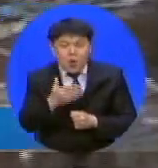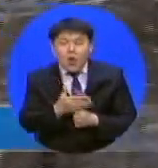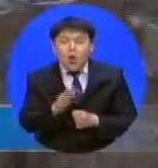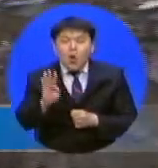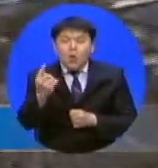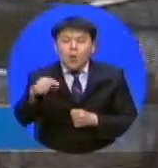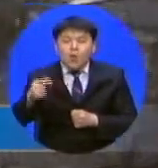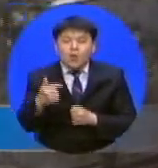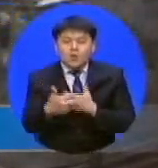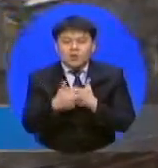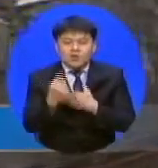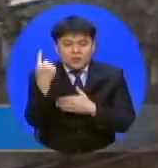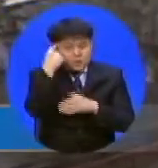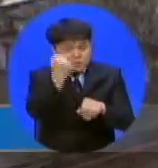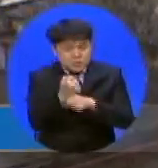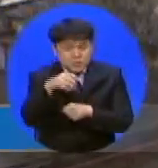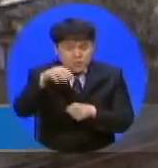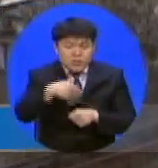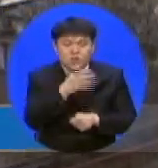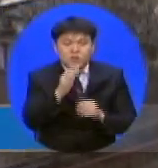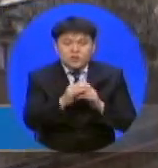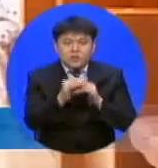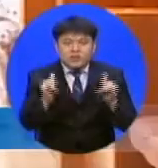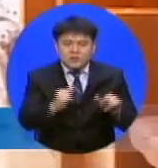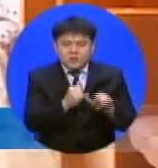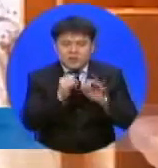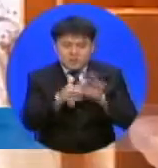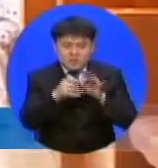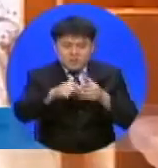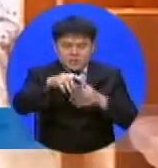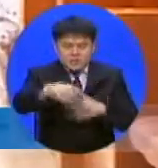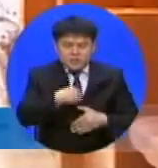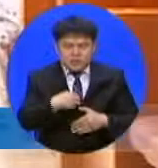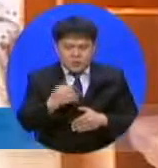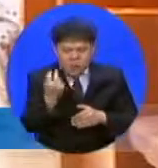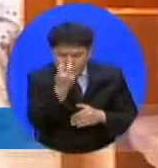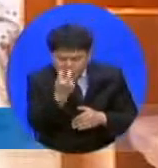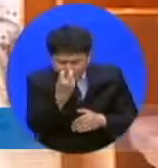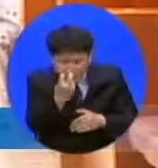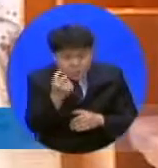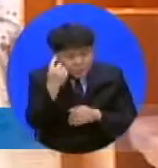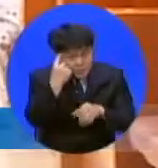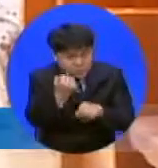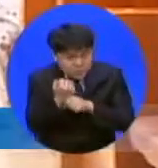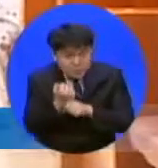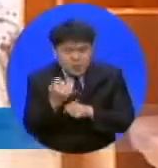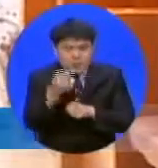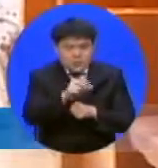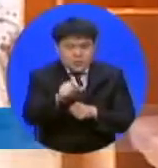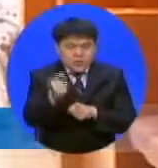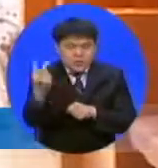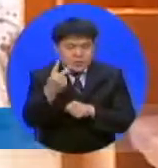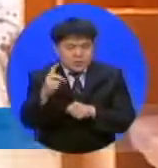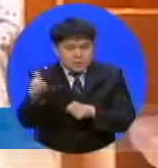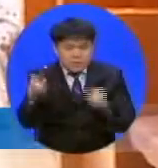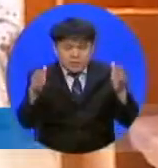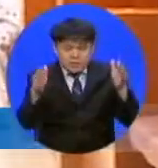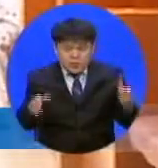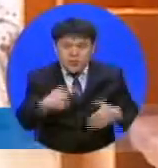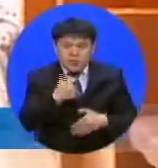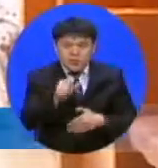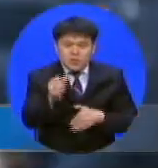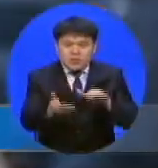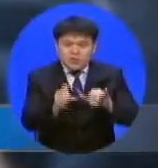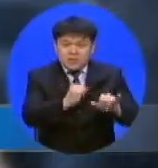한국보건의료연구원의 노인자살에 미치는 지역적 위험요인 연구에서는 2006년부터 2010년까지 만 65세 이상 노인